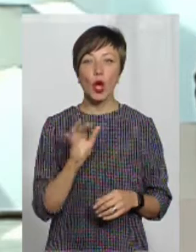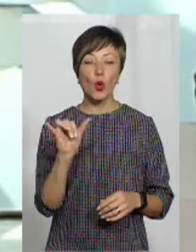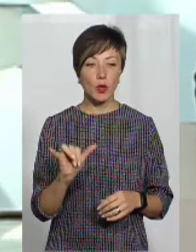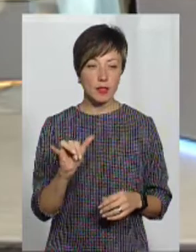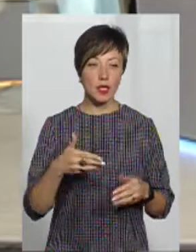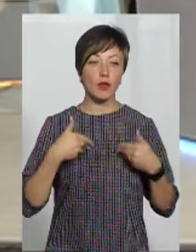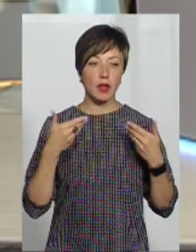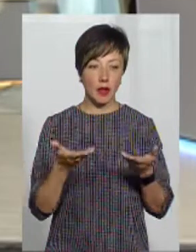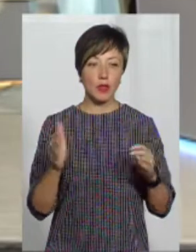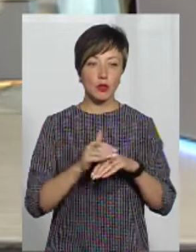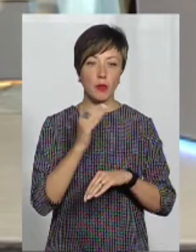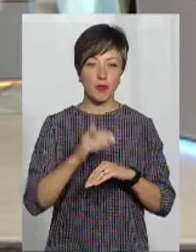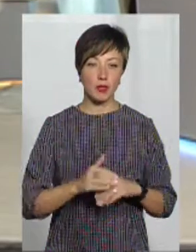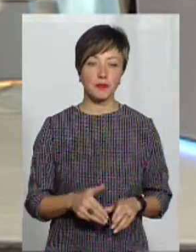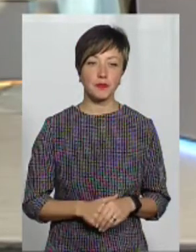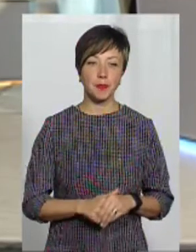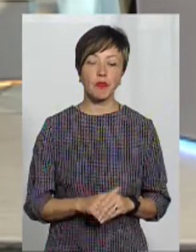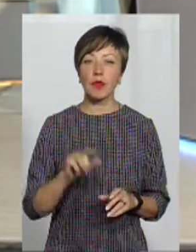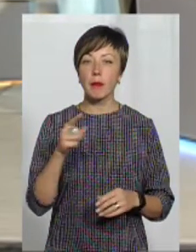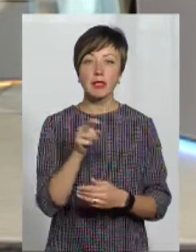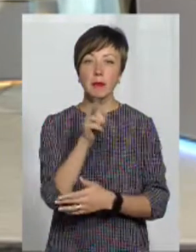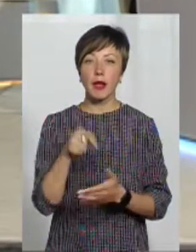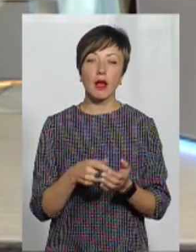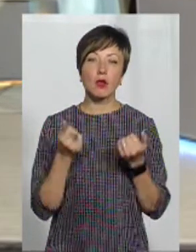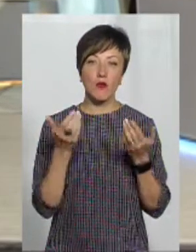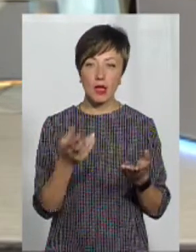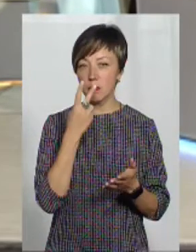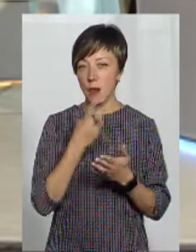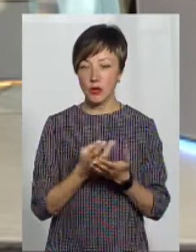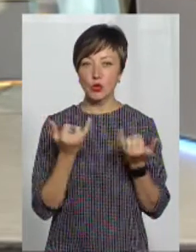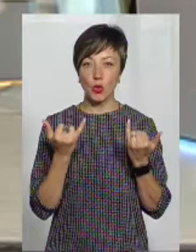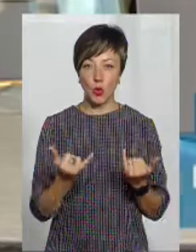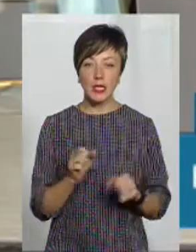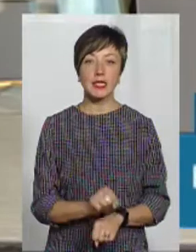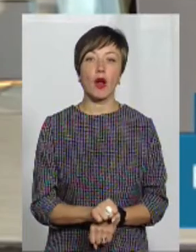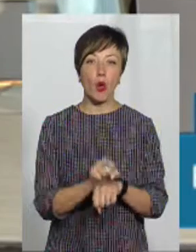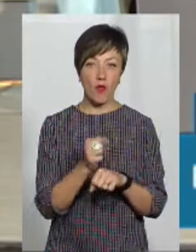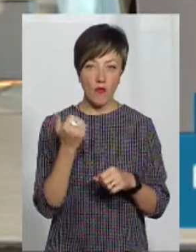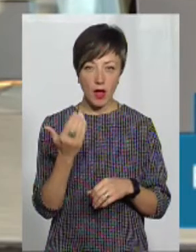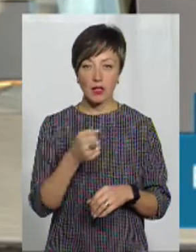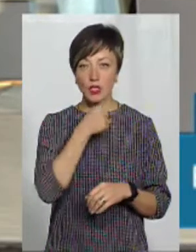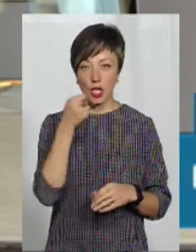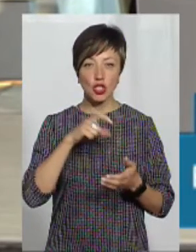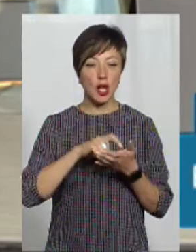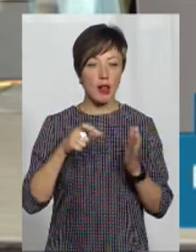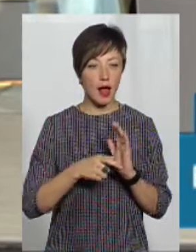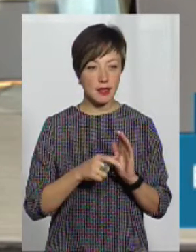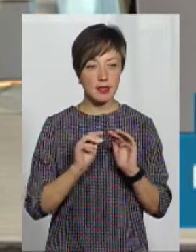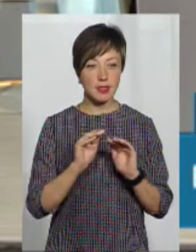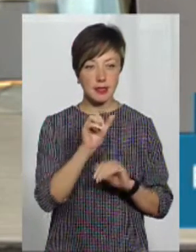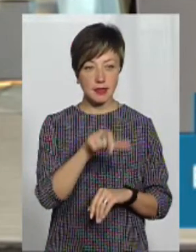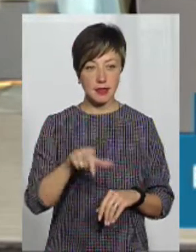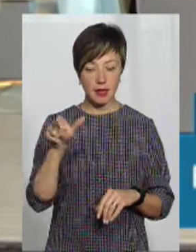університету. Вітаю вас. Доброго вечора. Леся, перше питання до вас. Бачили, що сьогодні страйкували старшокласники,